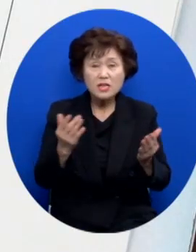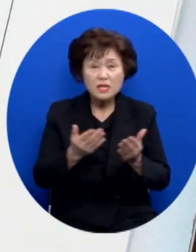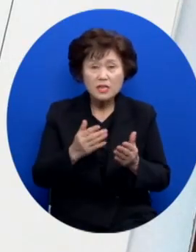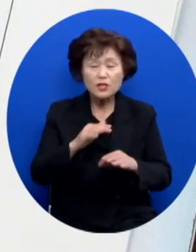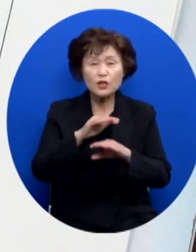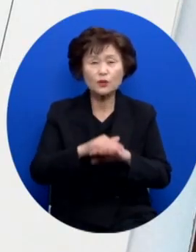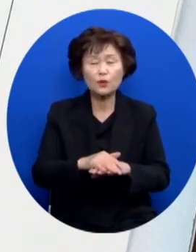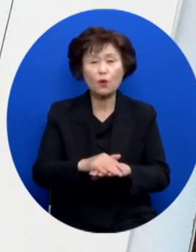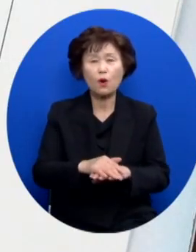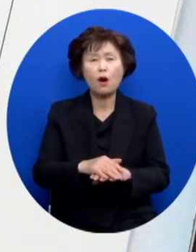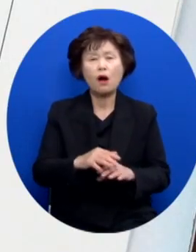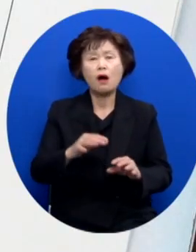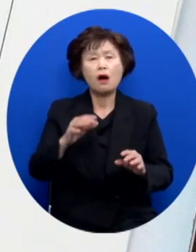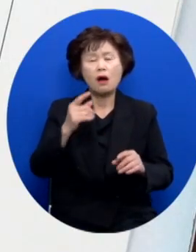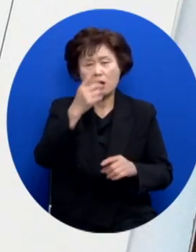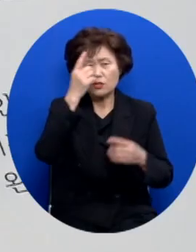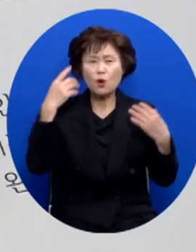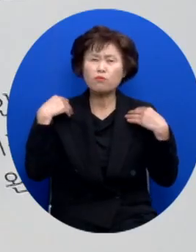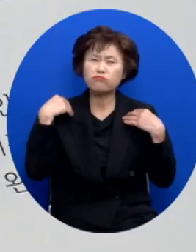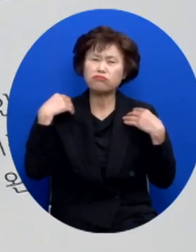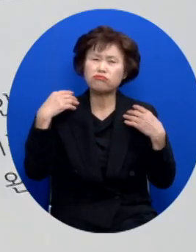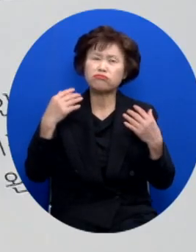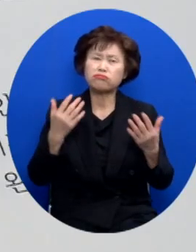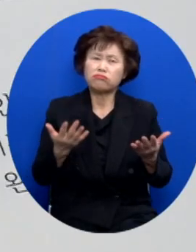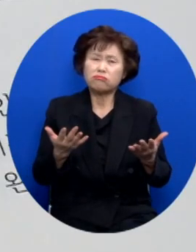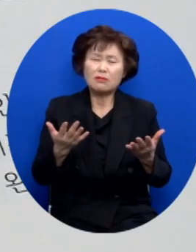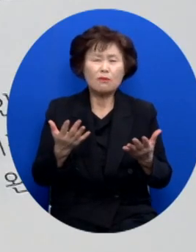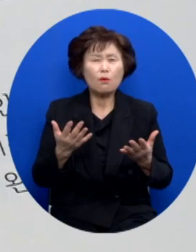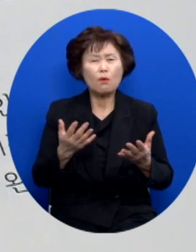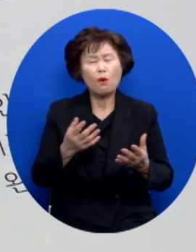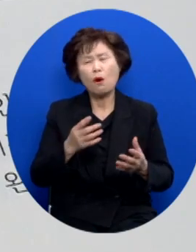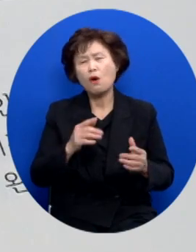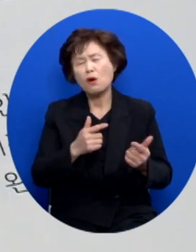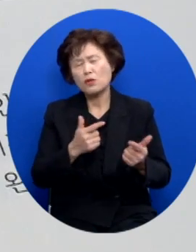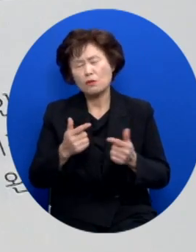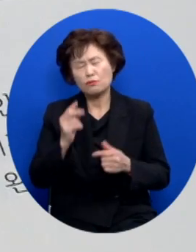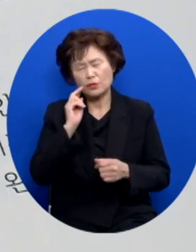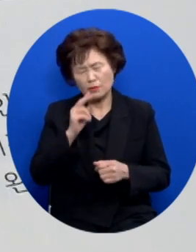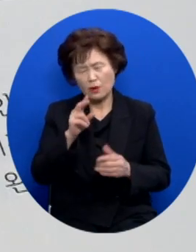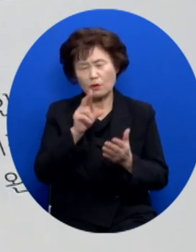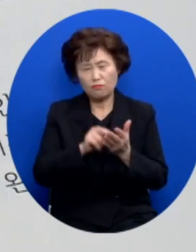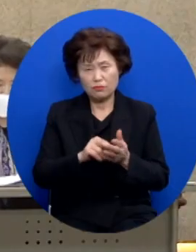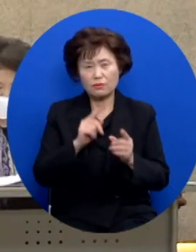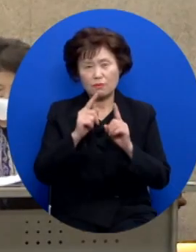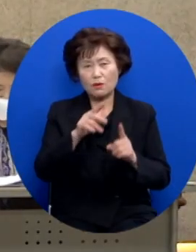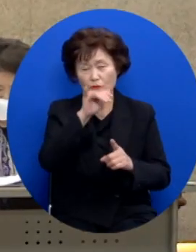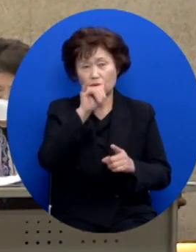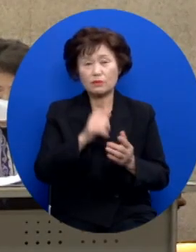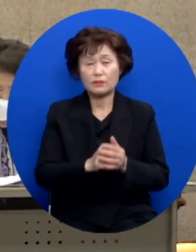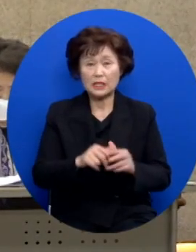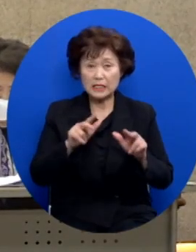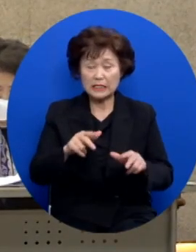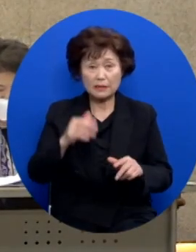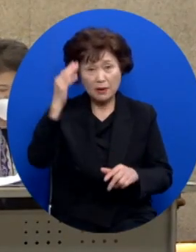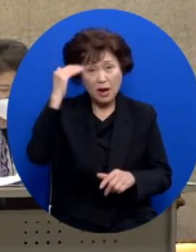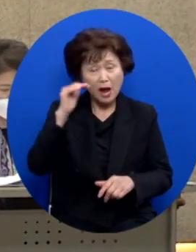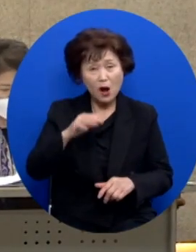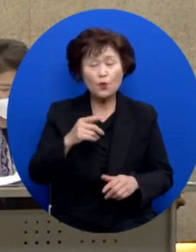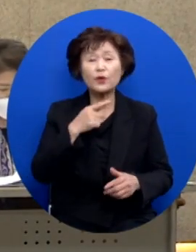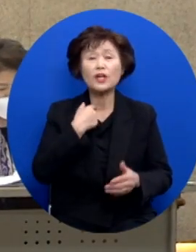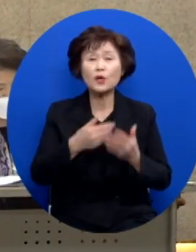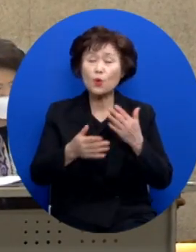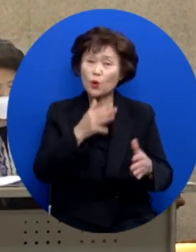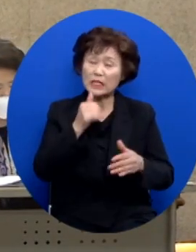넉놓고 바라보고 있는 정부와 국가적 인식이 더욱 심각한 문제라고 지적했습니다 또 지금 우리나라가 겪고 있는